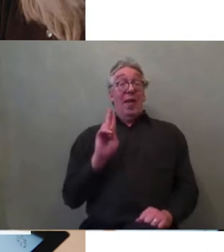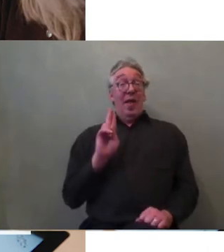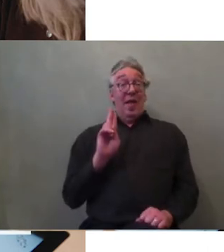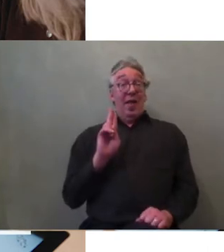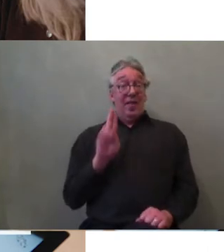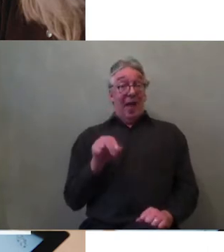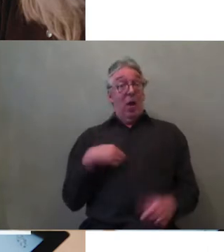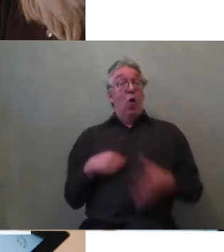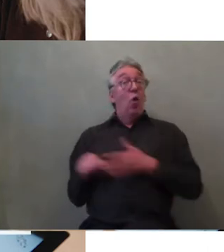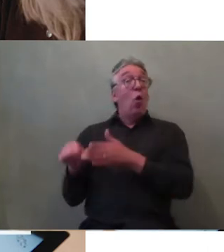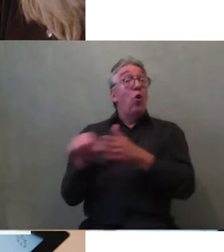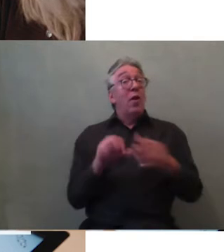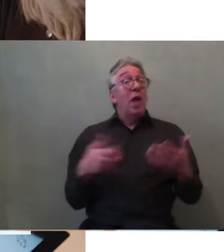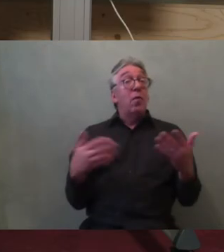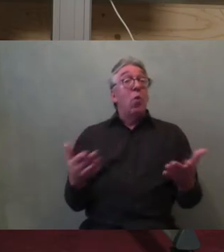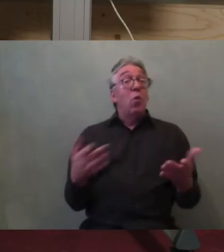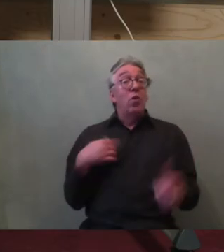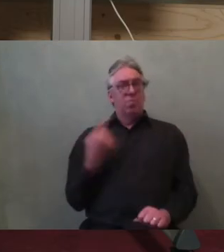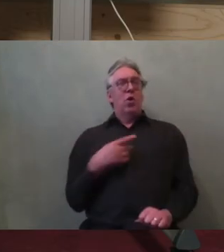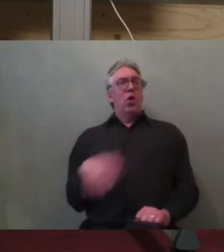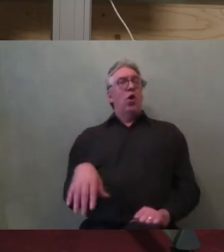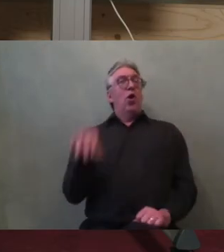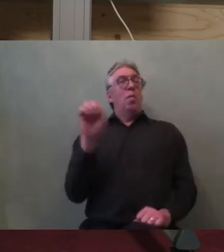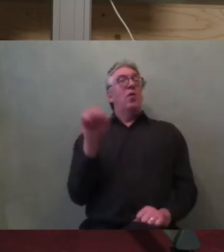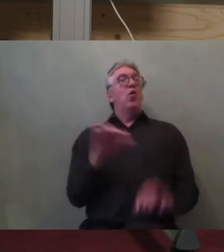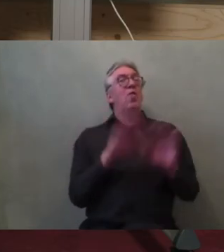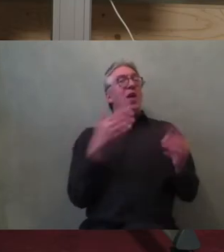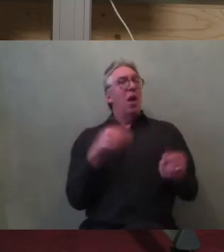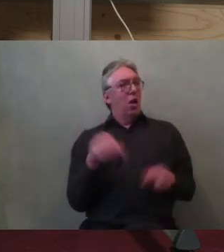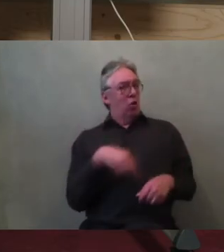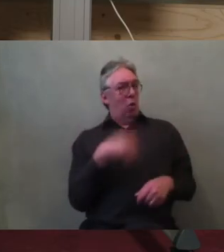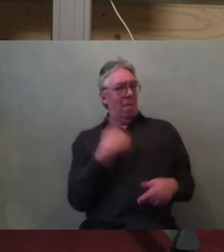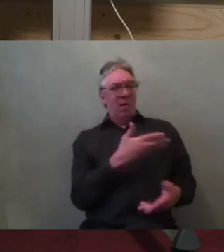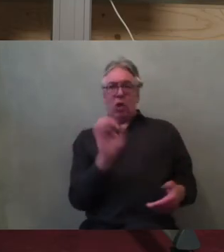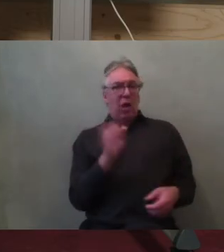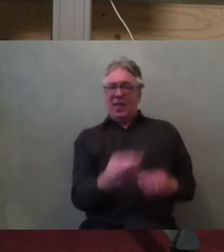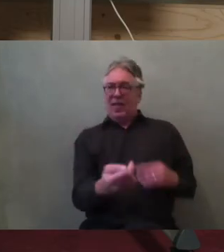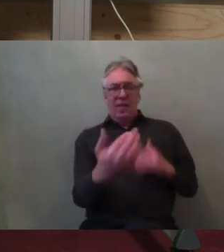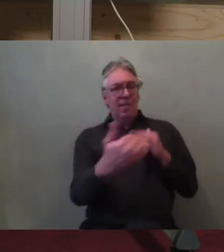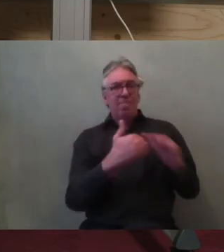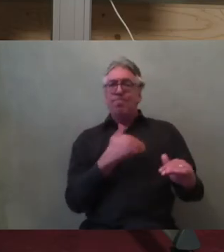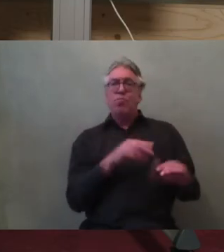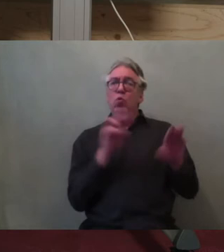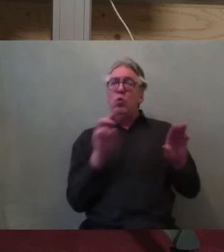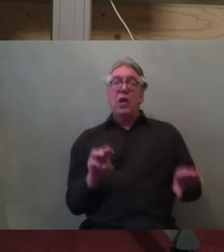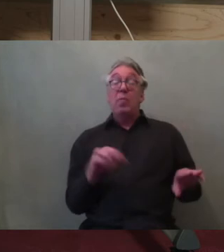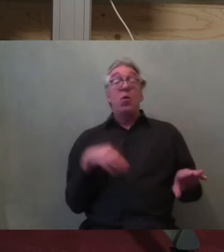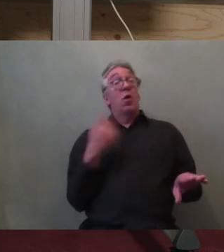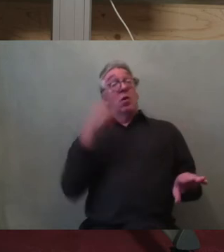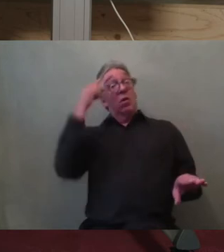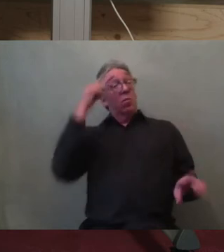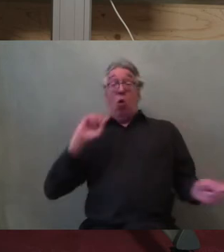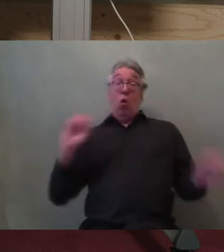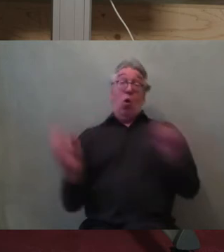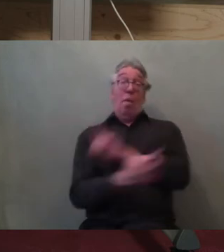dus een heleboel mensen niet naar het museum kunnen komen. En toen hebben we besloten om door het museum naar hen toe te brengen met de Onvergetelijk